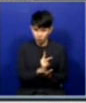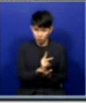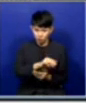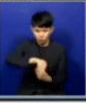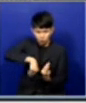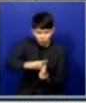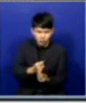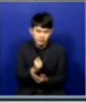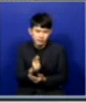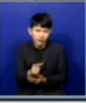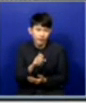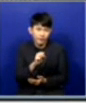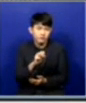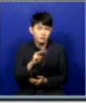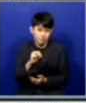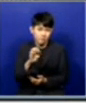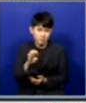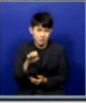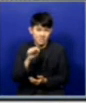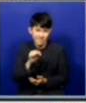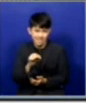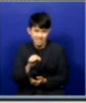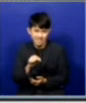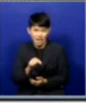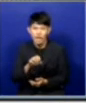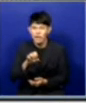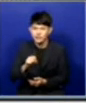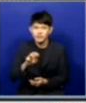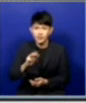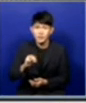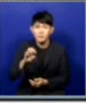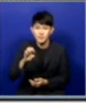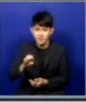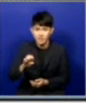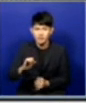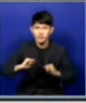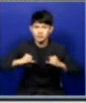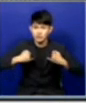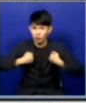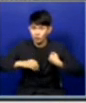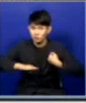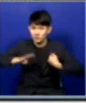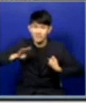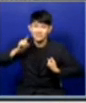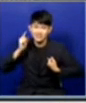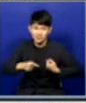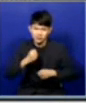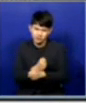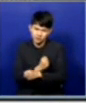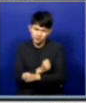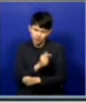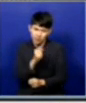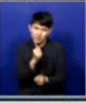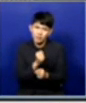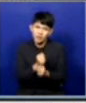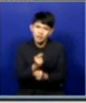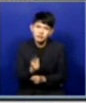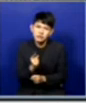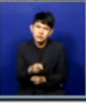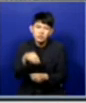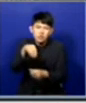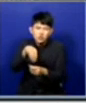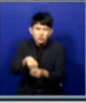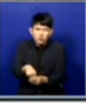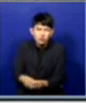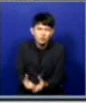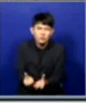SME แล้ว SME ที่เป็นผู้ประกอบการจริงๆที่จ้างงานจริงๆกันจริงๆในพื้นที่